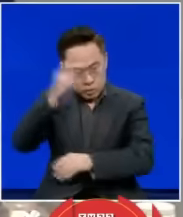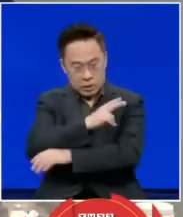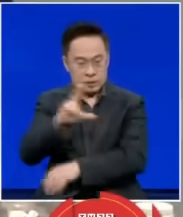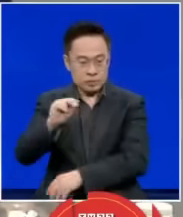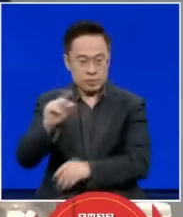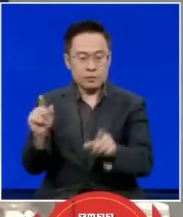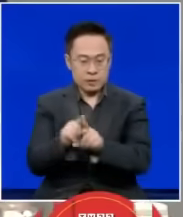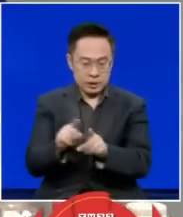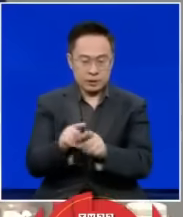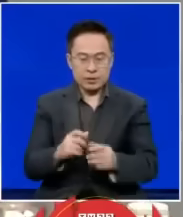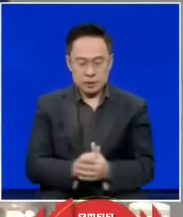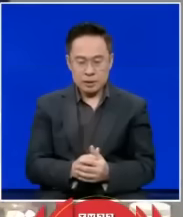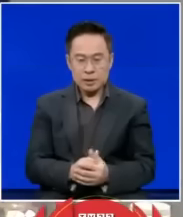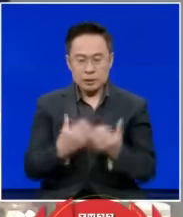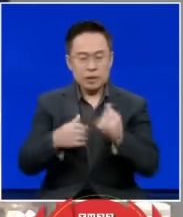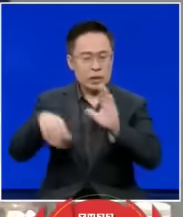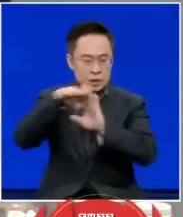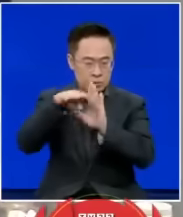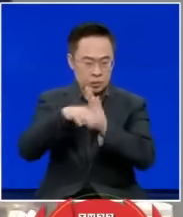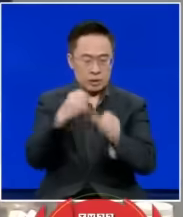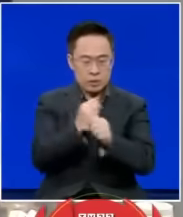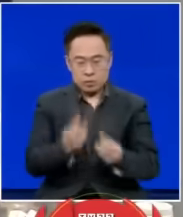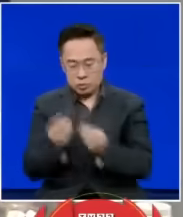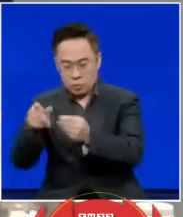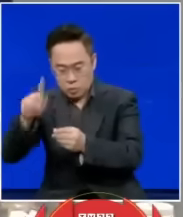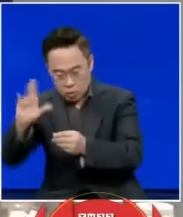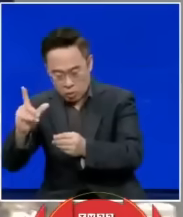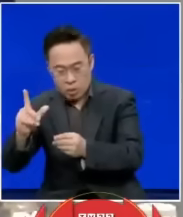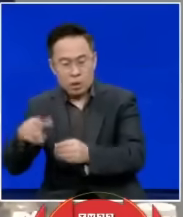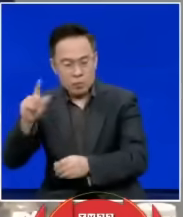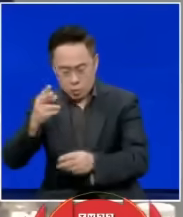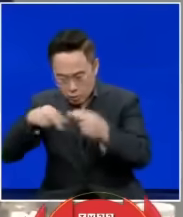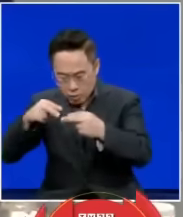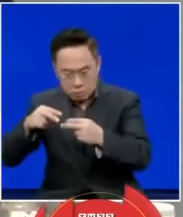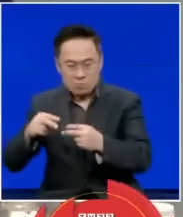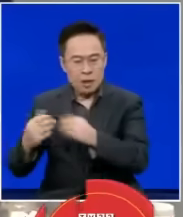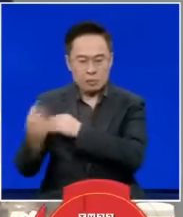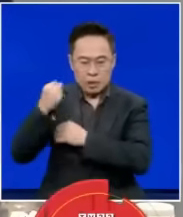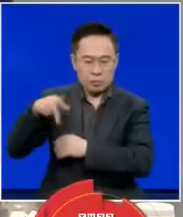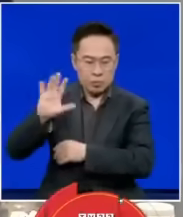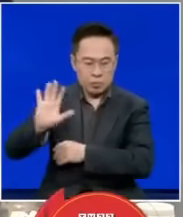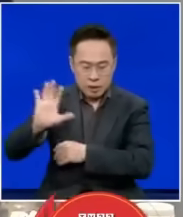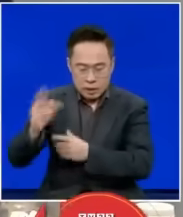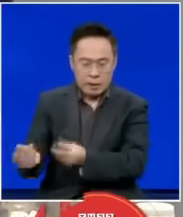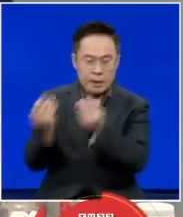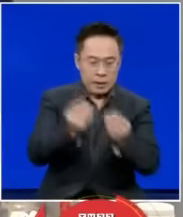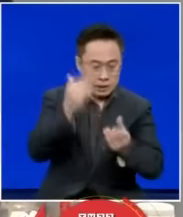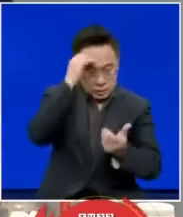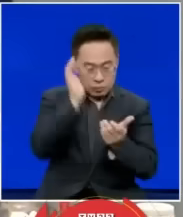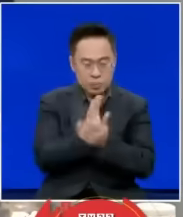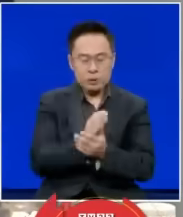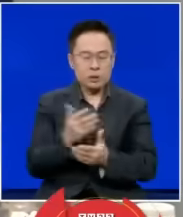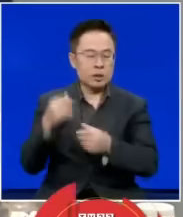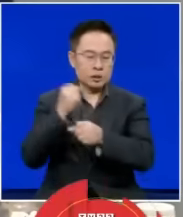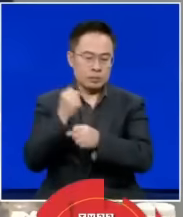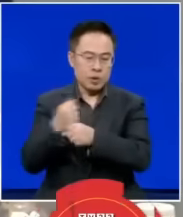ให้คดีนั้นมีความเสียหายตามขั้นตอนแล้วนะคะนักข่าวของเราบอกว่าถ้าปปช.ส่งสำนวนกลับมาพนักงานสอบสวนก็สามารถดำเนิน